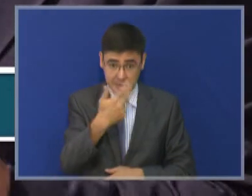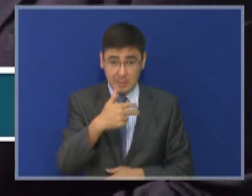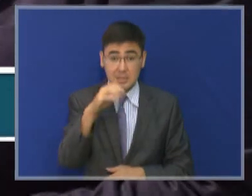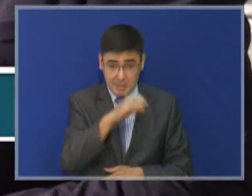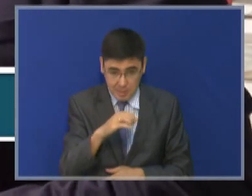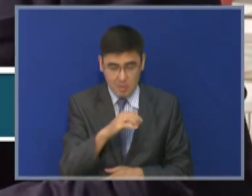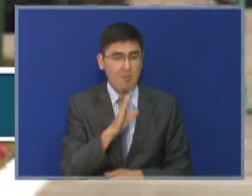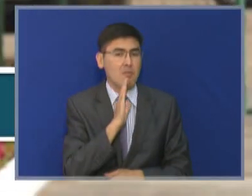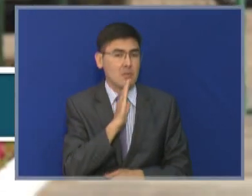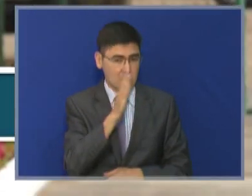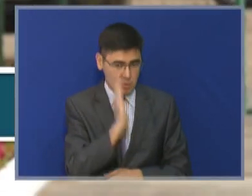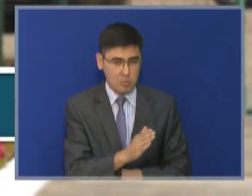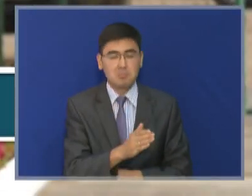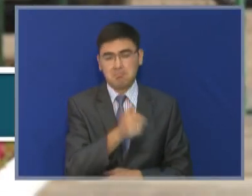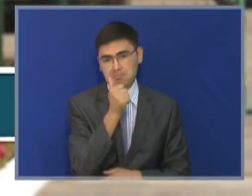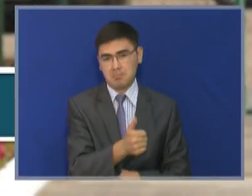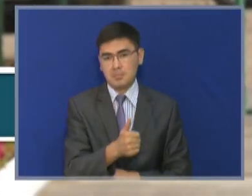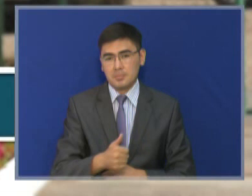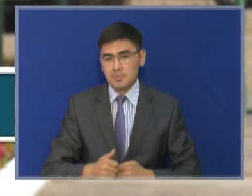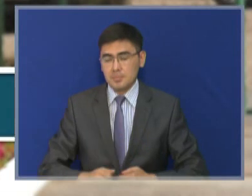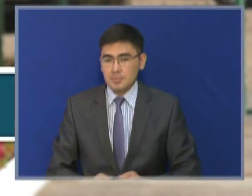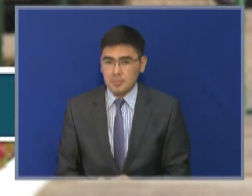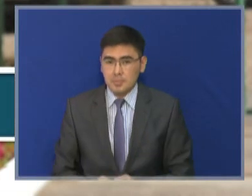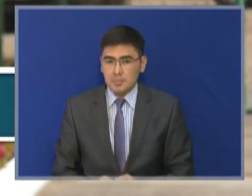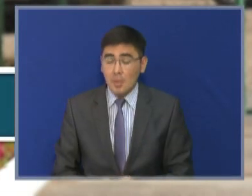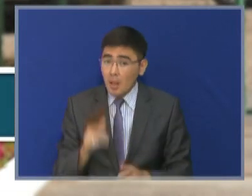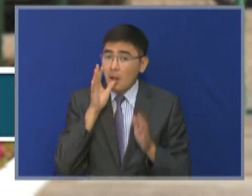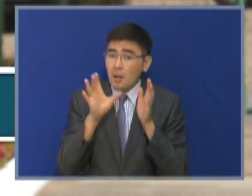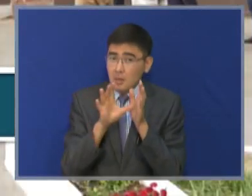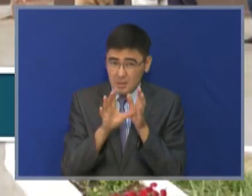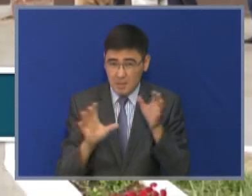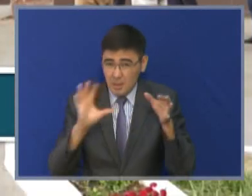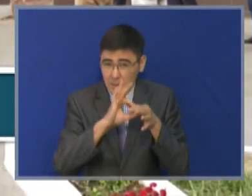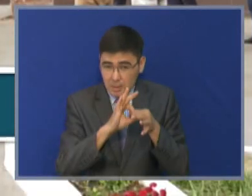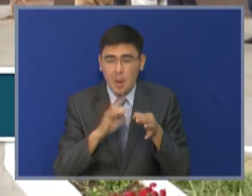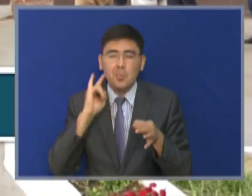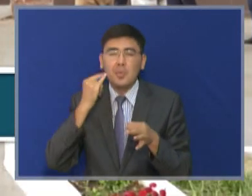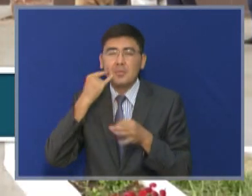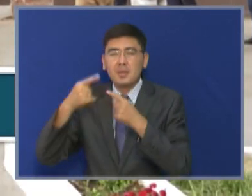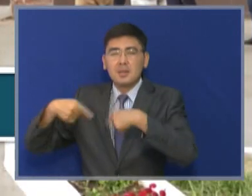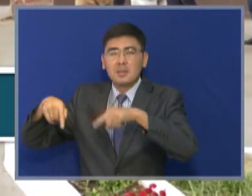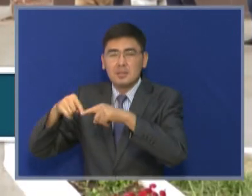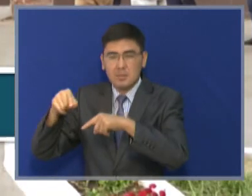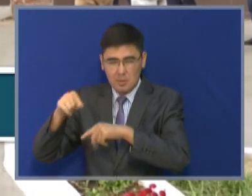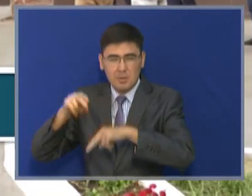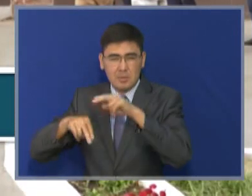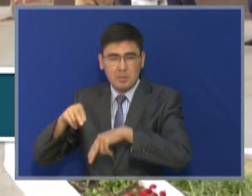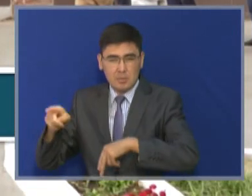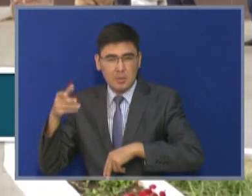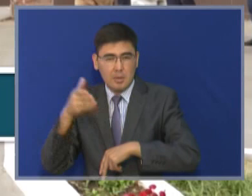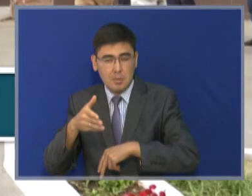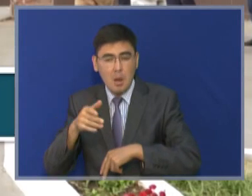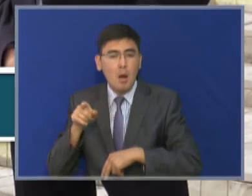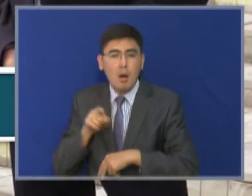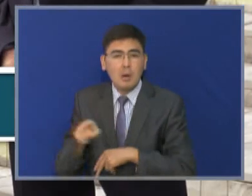сентября будет вода. Ал электр желісімен қамтамасыз ету жұмыстарымен павлодарлық компания айналысқан. Белгілі болғандай, мердігер жобаны жүзеге